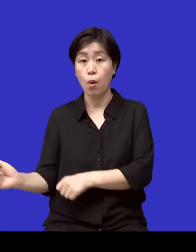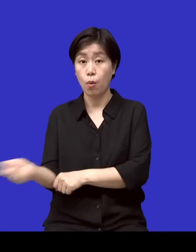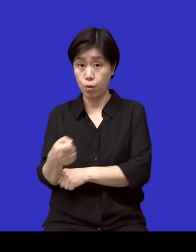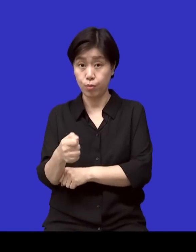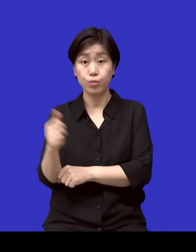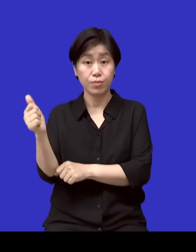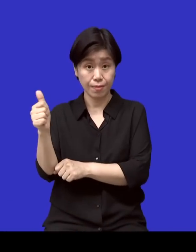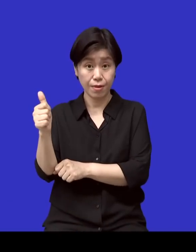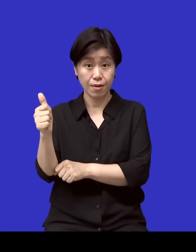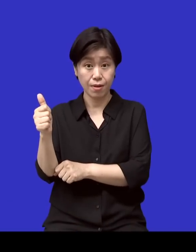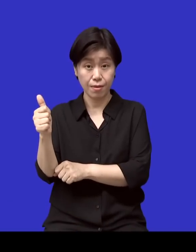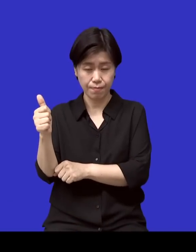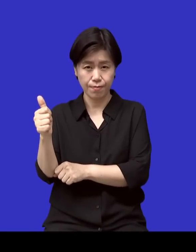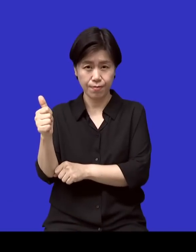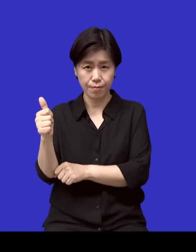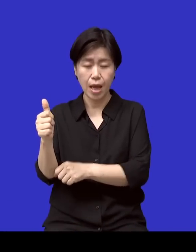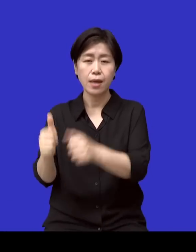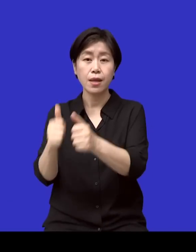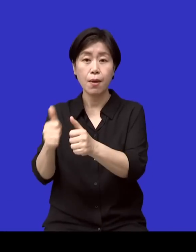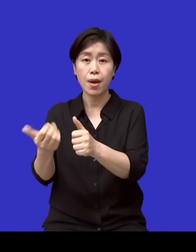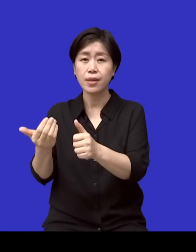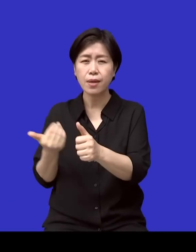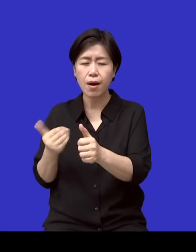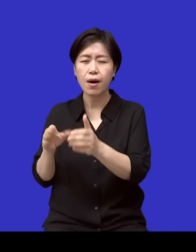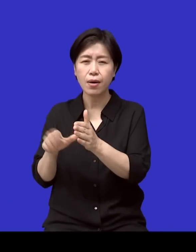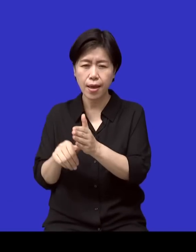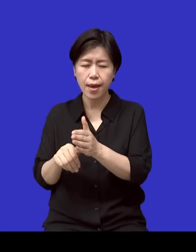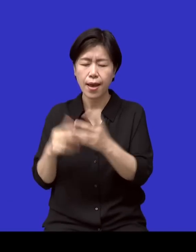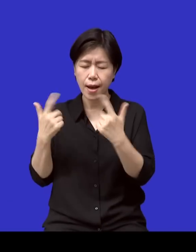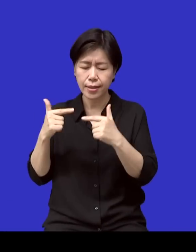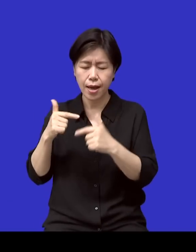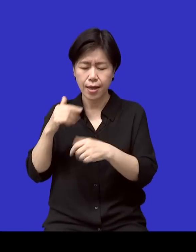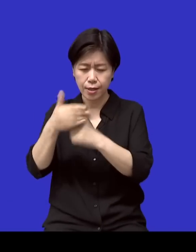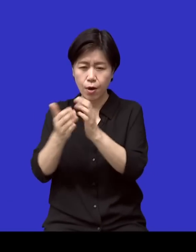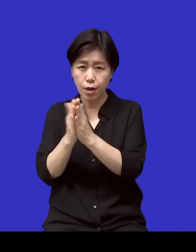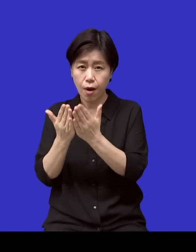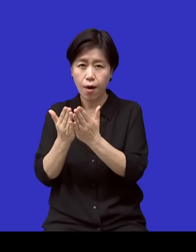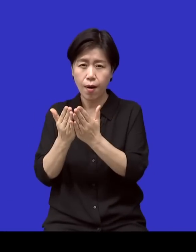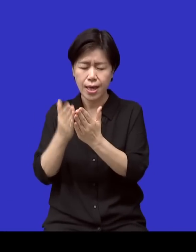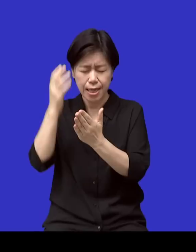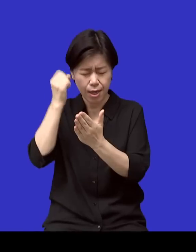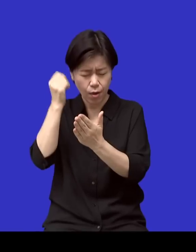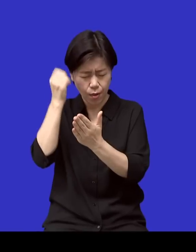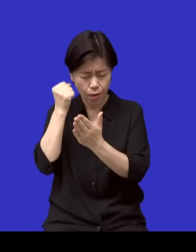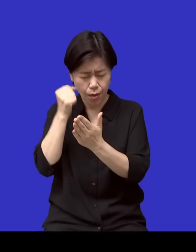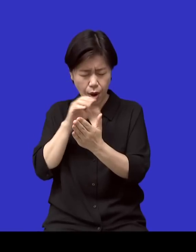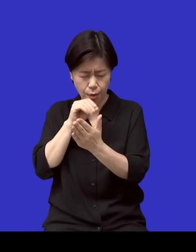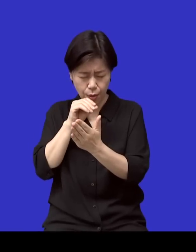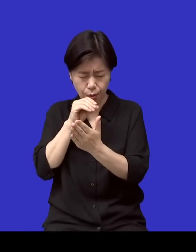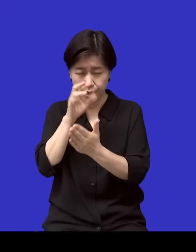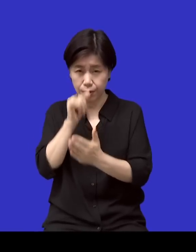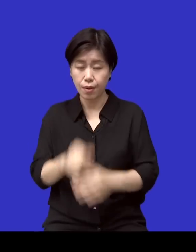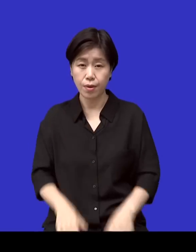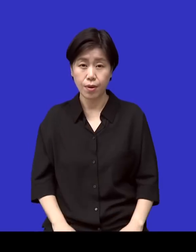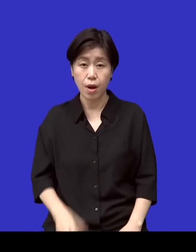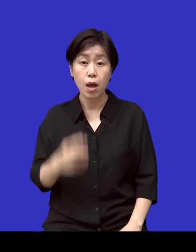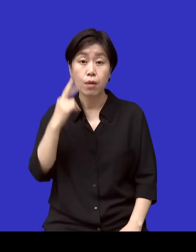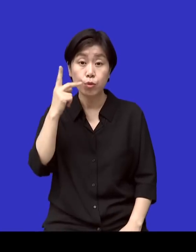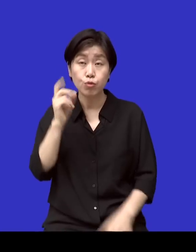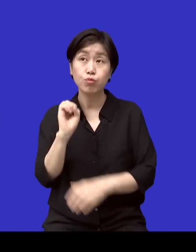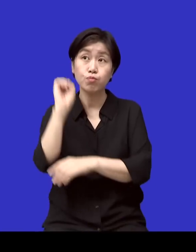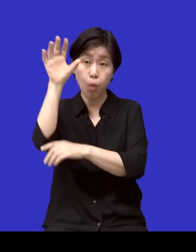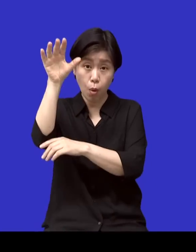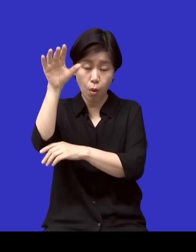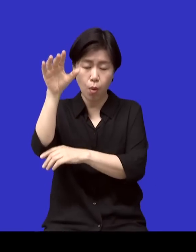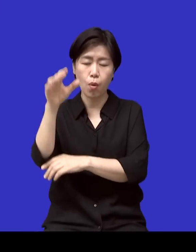골프하기 전날 암송했던 성경 말씀을 오로지 성경 말씀을 중얼거리면서 퍼팅을 했다고 하고 네. 미국 LA 다저스의 커쇼